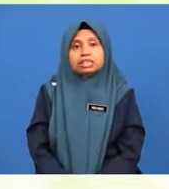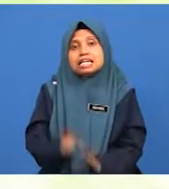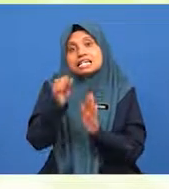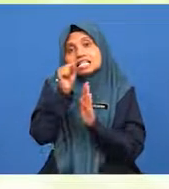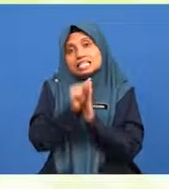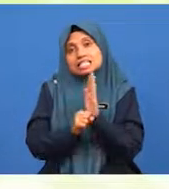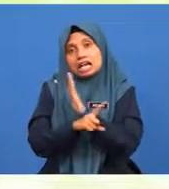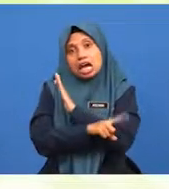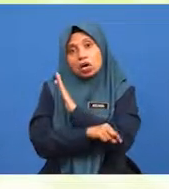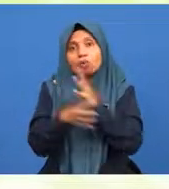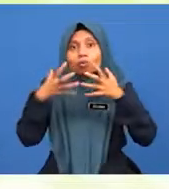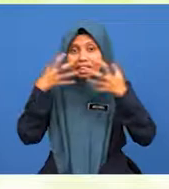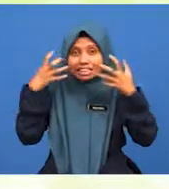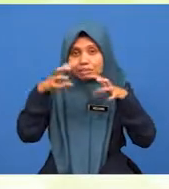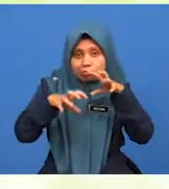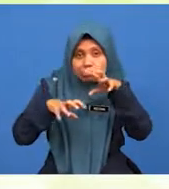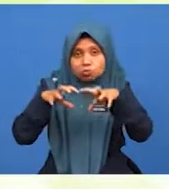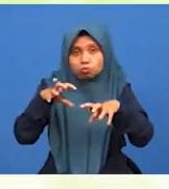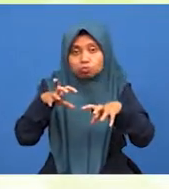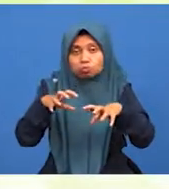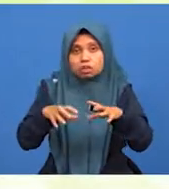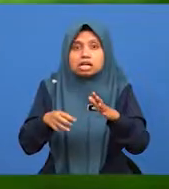Seekor harimau tidur di dalam kandang.